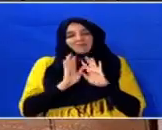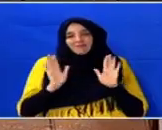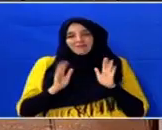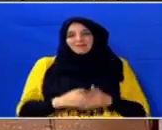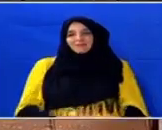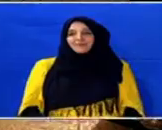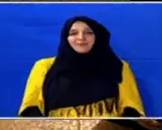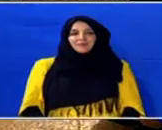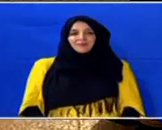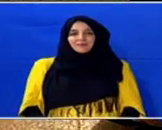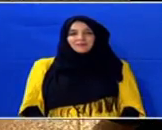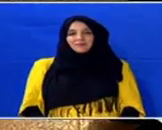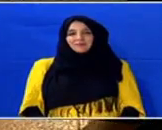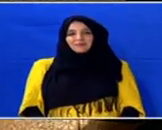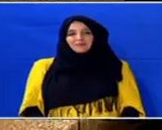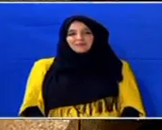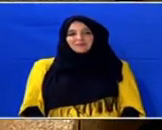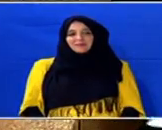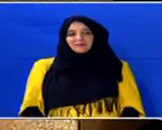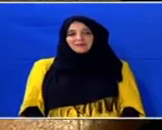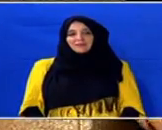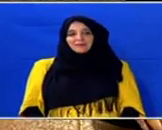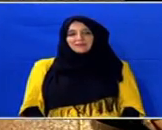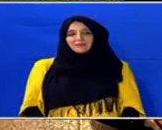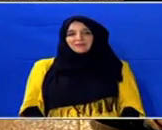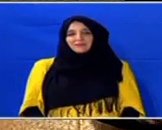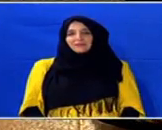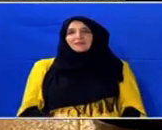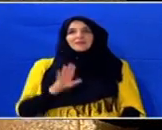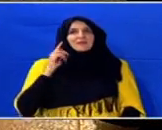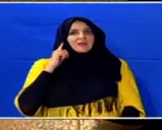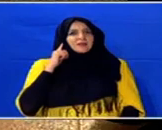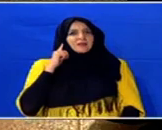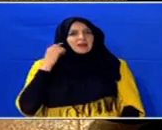نعم، بارك الله فيك، بارك الله فيك، فيك البارك. عندنا اتصال.